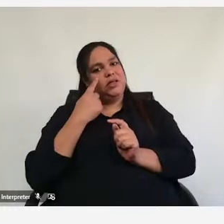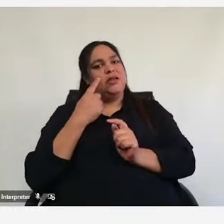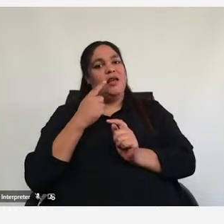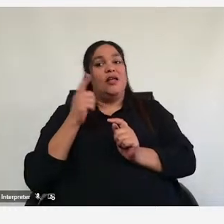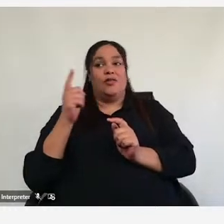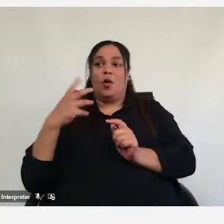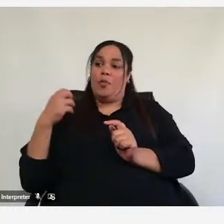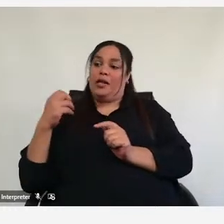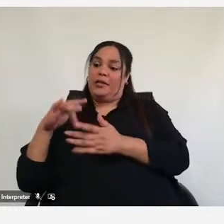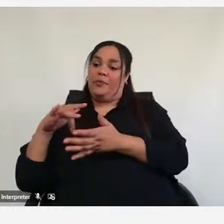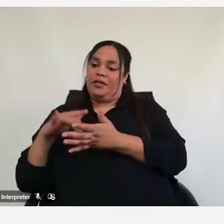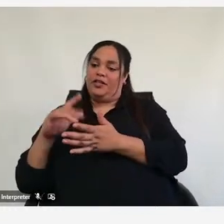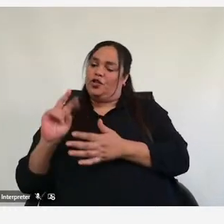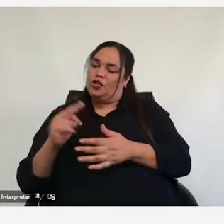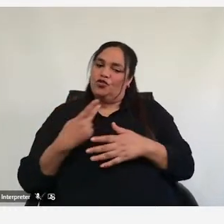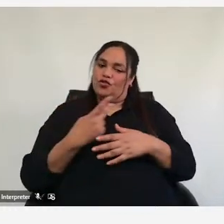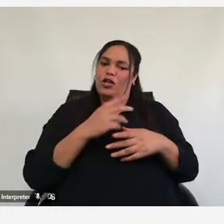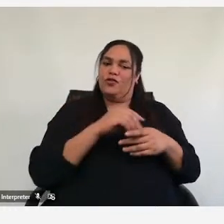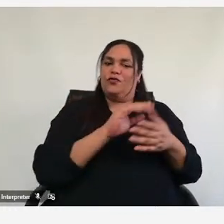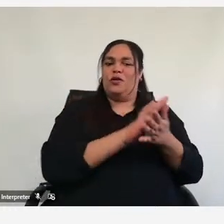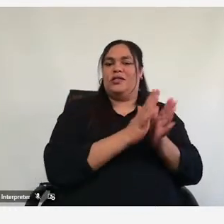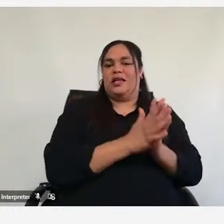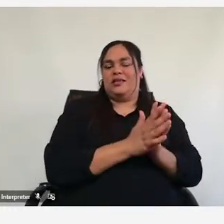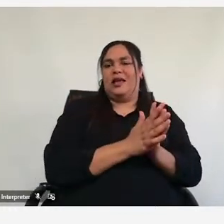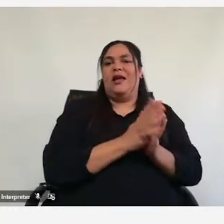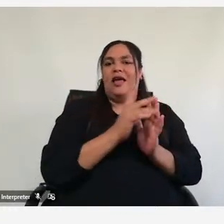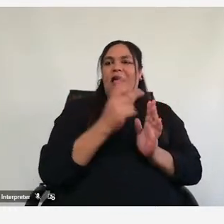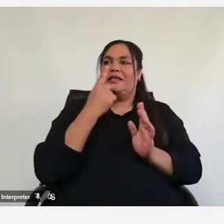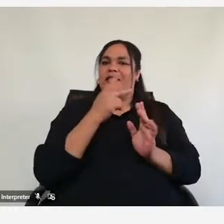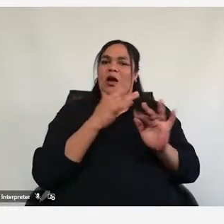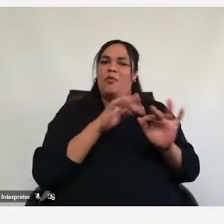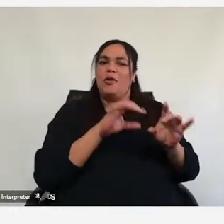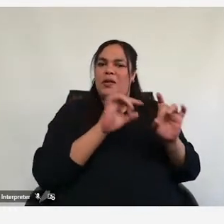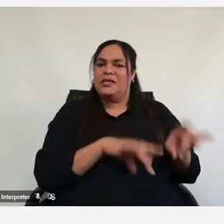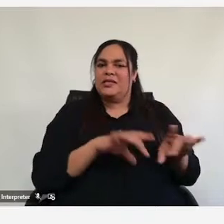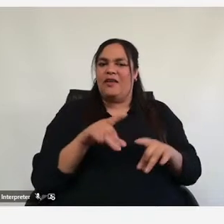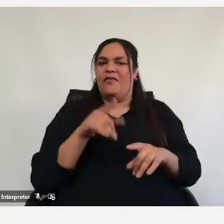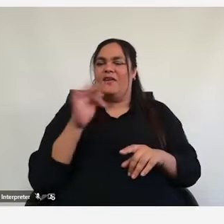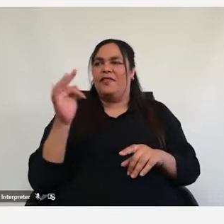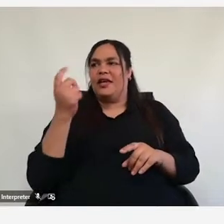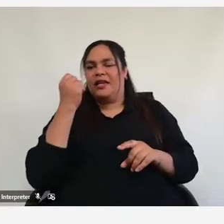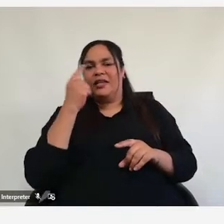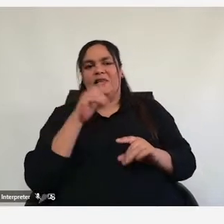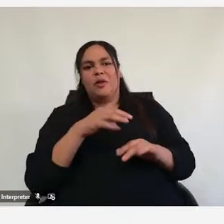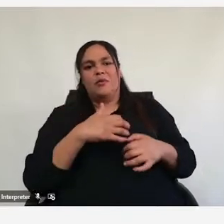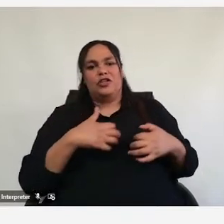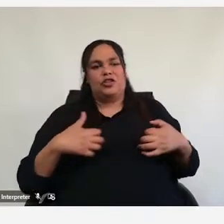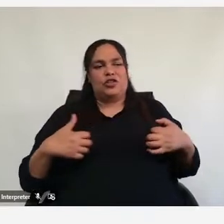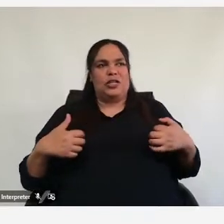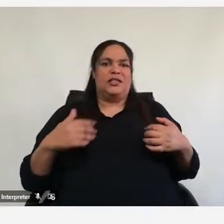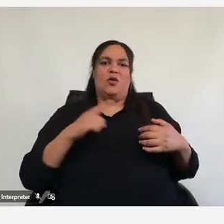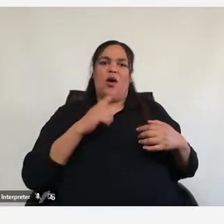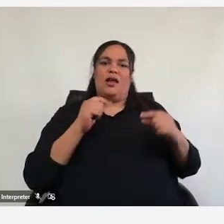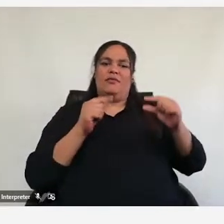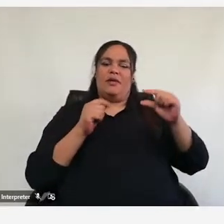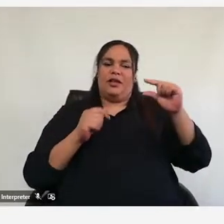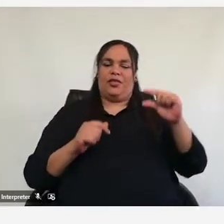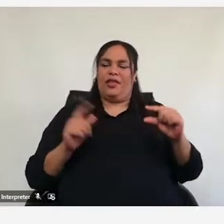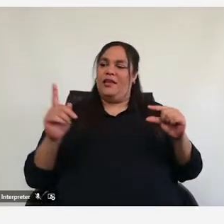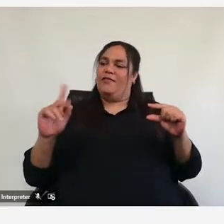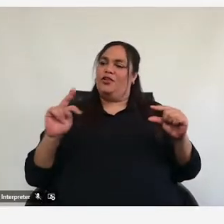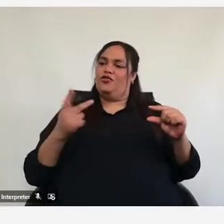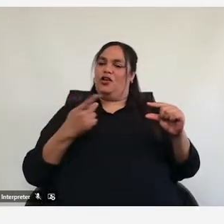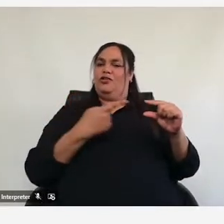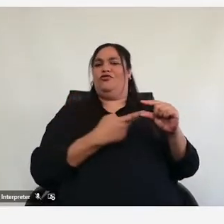uiteindelik hoe ons mense swaar kry en ons mense se lyding kan verstaan wat hul mislukkings op ons mense se lewens veroorsaak.